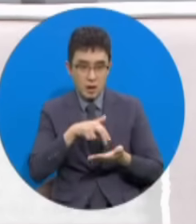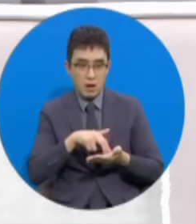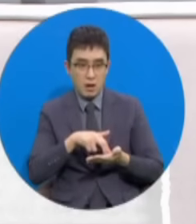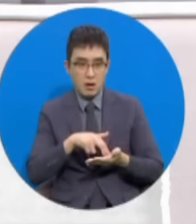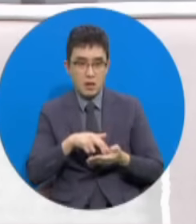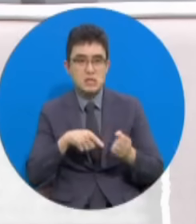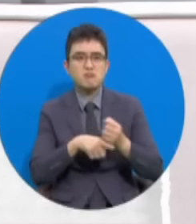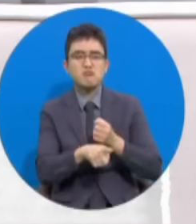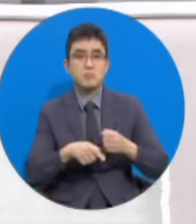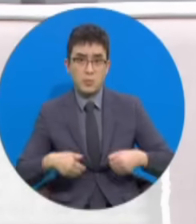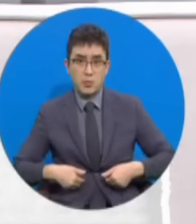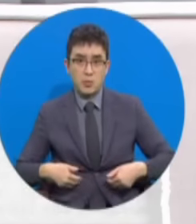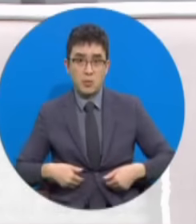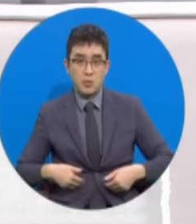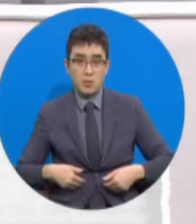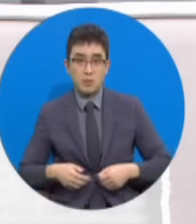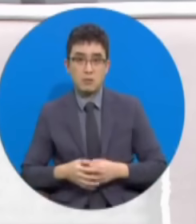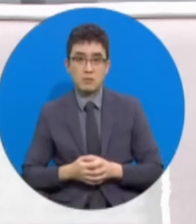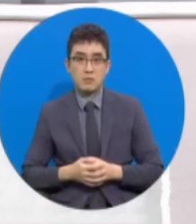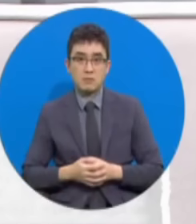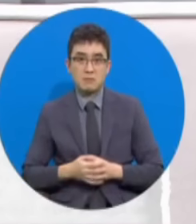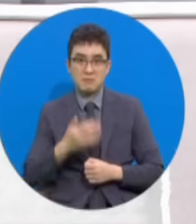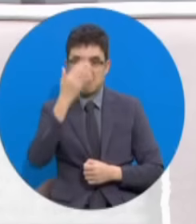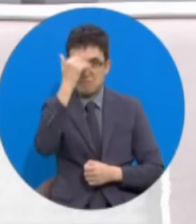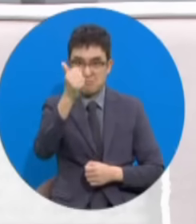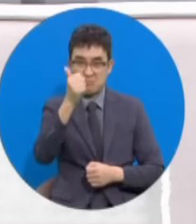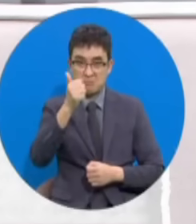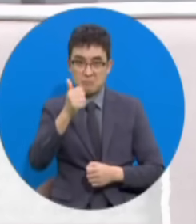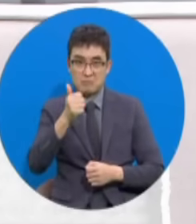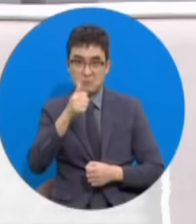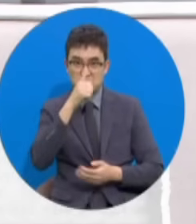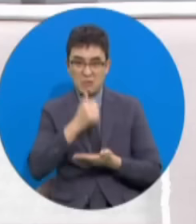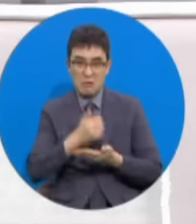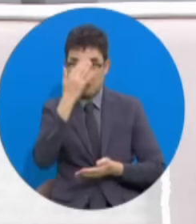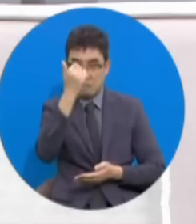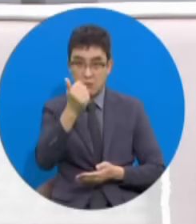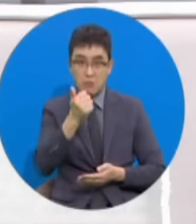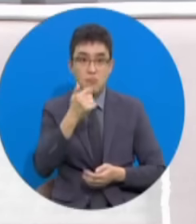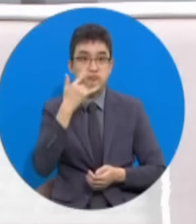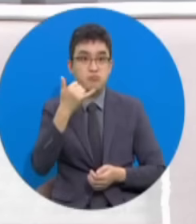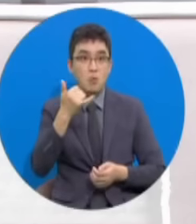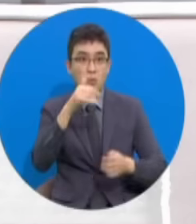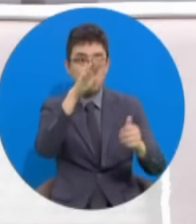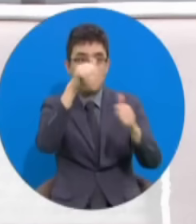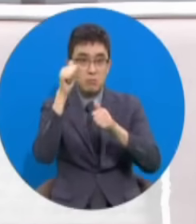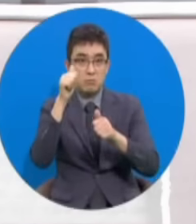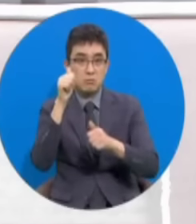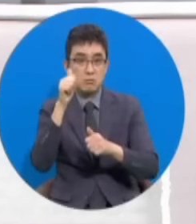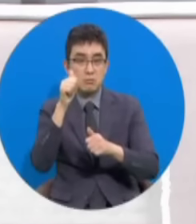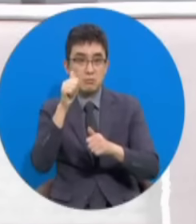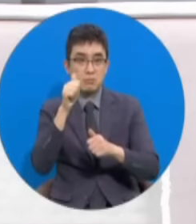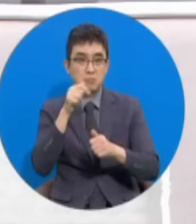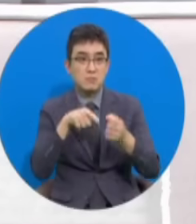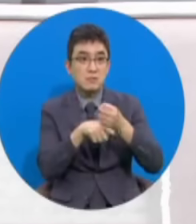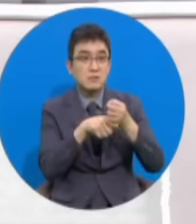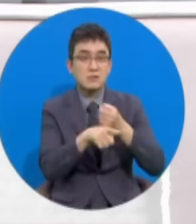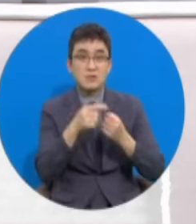명분이 필요하니까 아, 당연히 주범이라고 할 수 있고 몸통이라고 할 수 있는 부모님을 불러가지고 얘기를 들어볼 수 있는